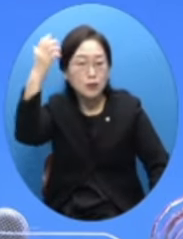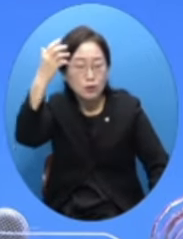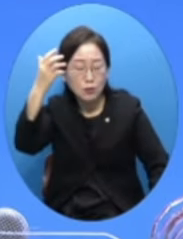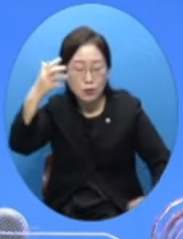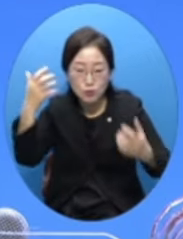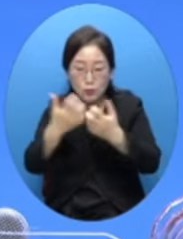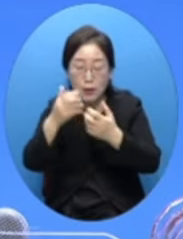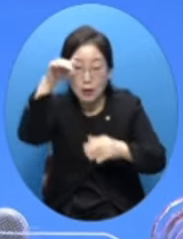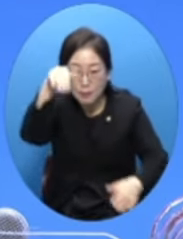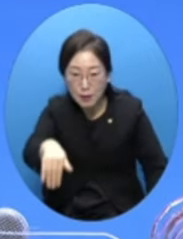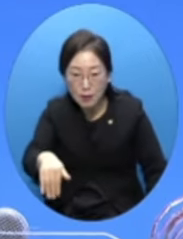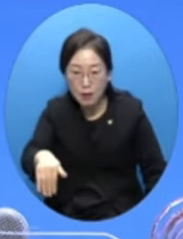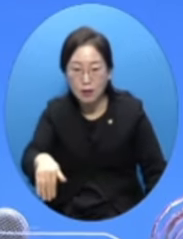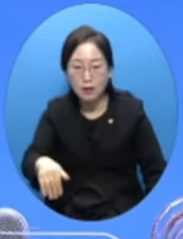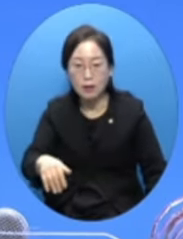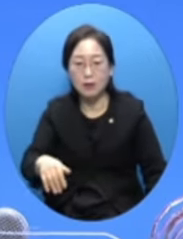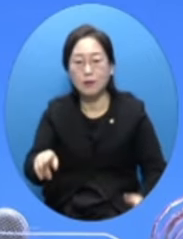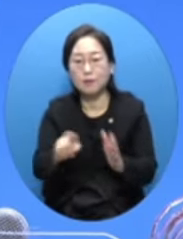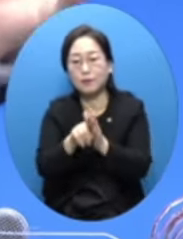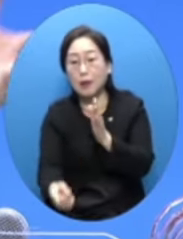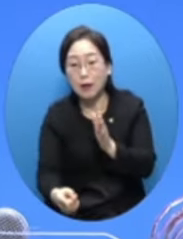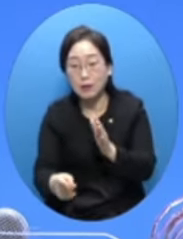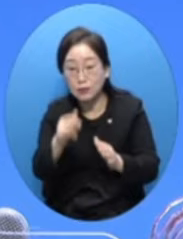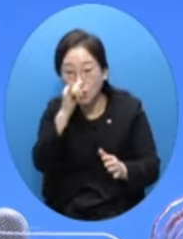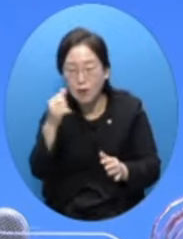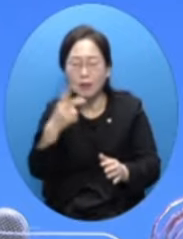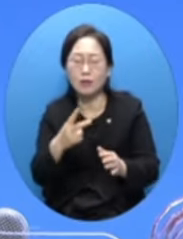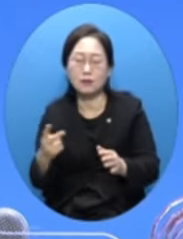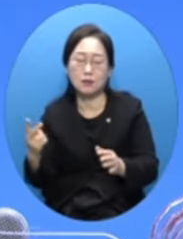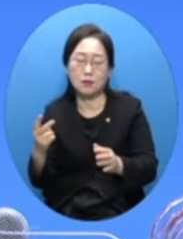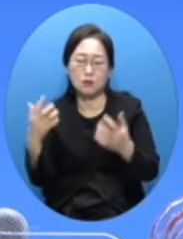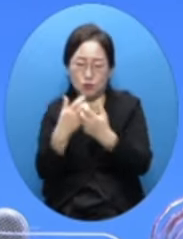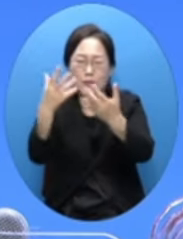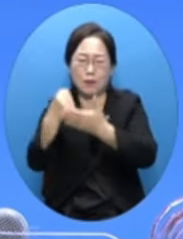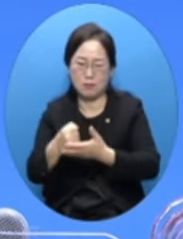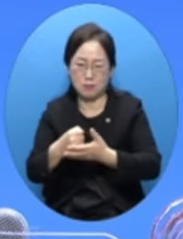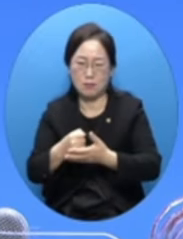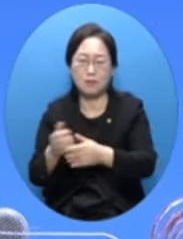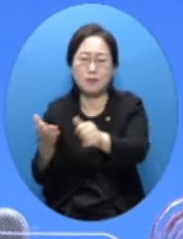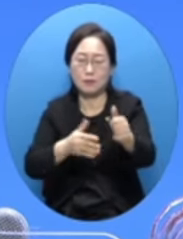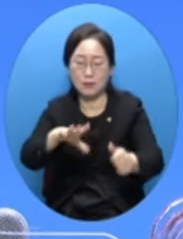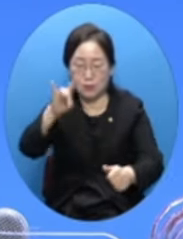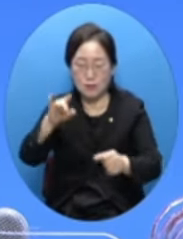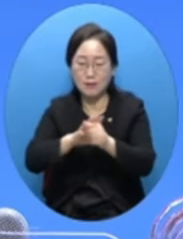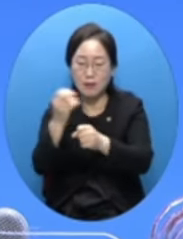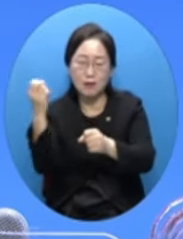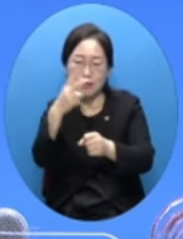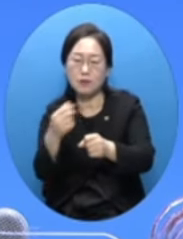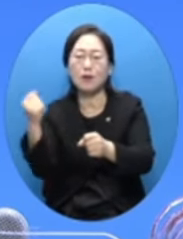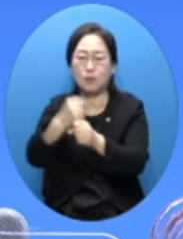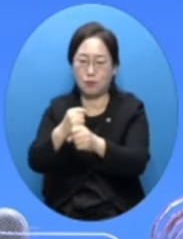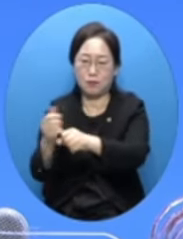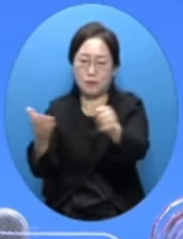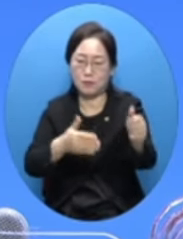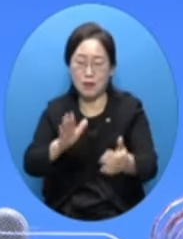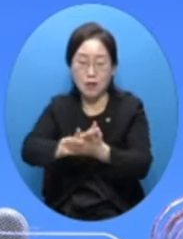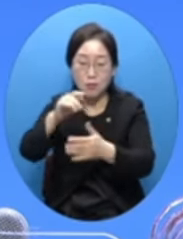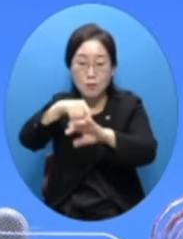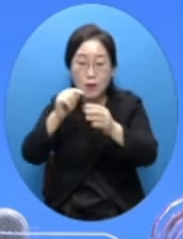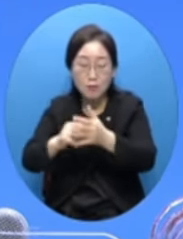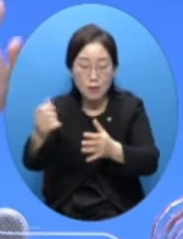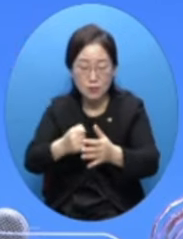오늘 다시 재충만 받게 되기를 바랍니다. 주여, 첫사랑의 감격을 회복시켜 주시옵소서. 그 뜨거운 열정으로 주님을 섬기는